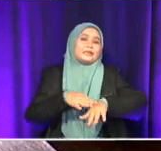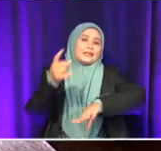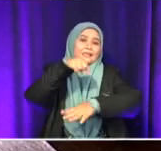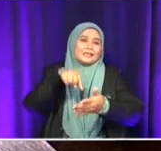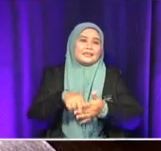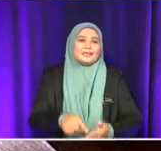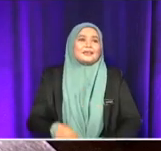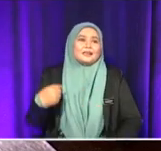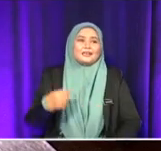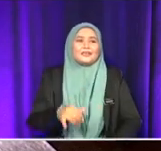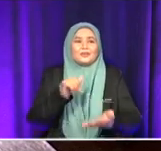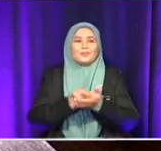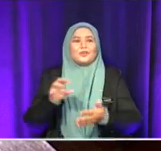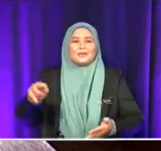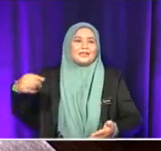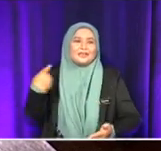itu